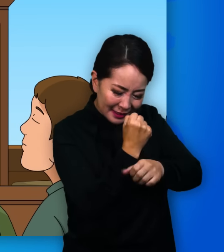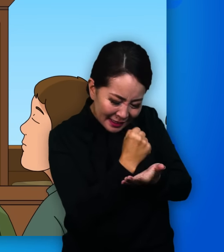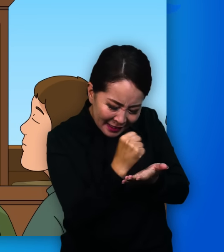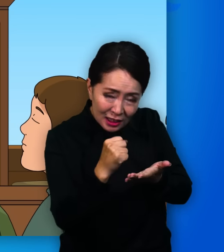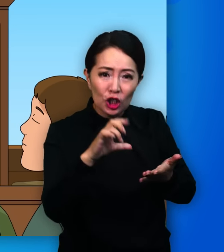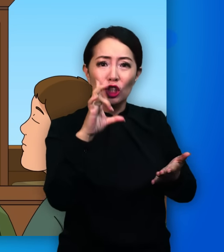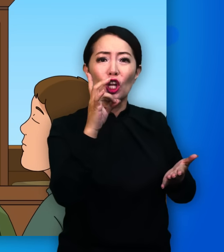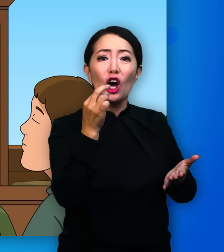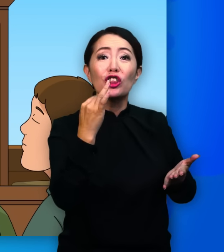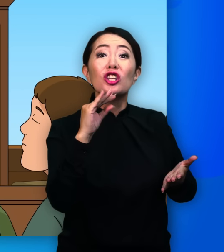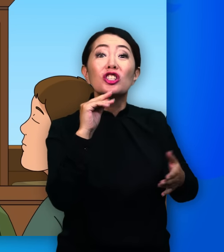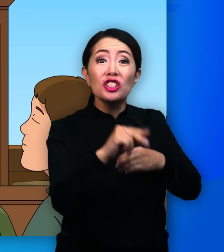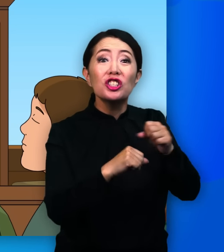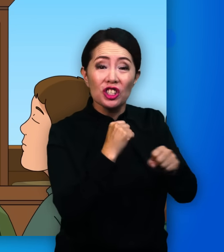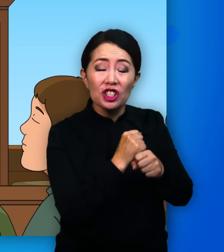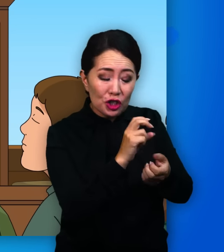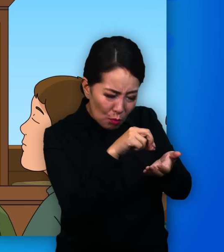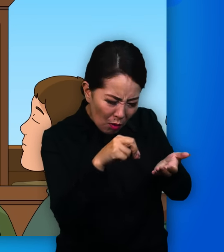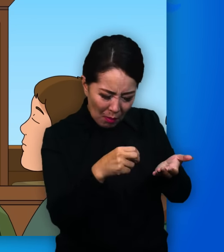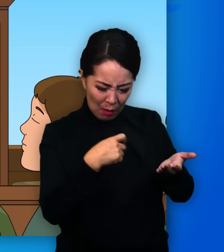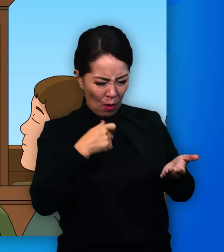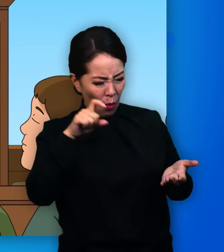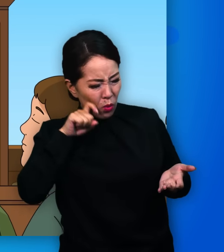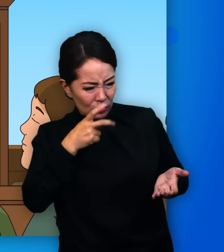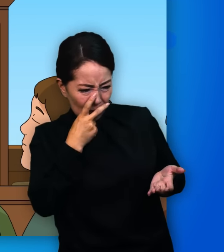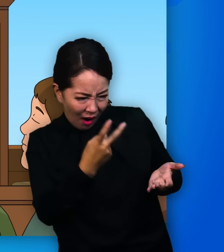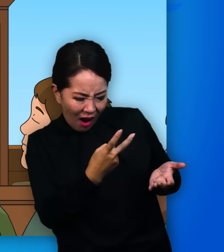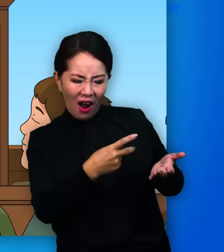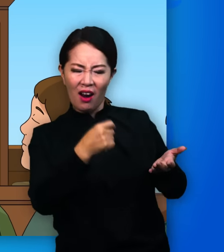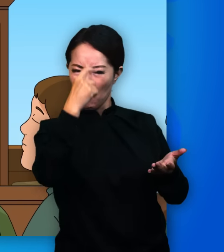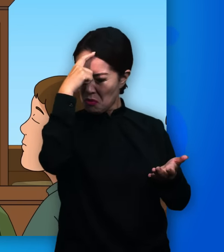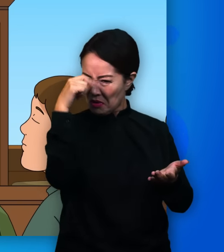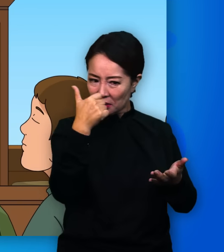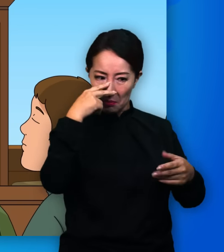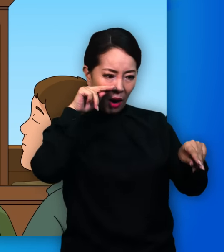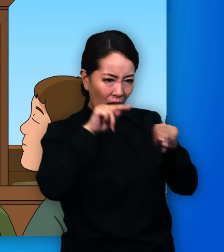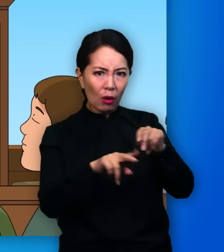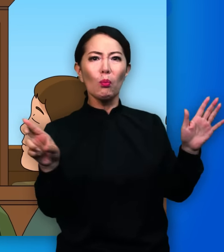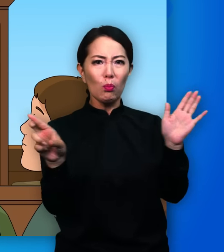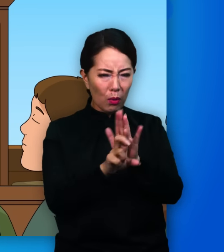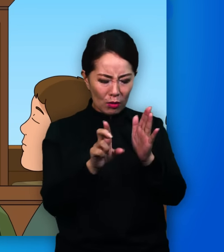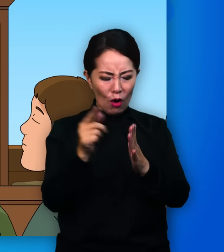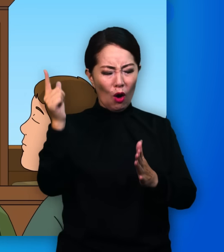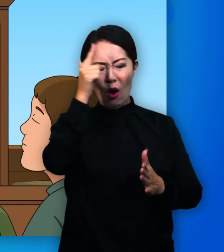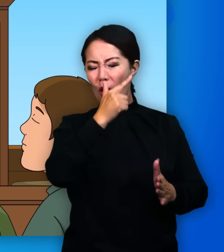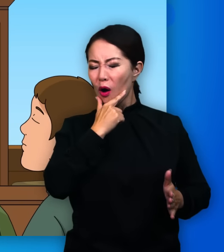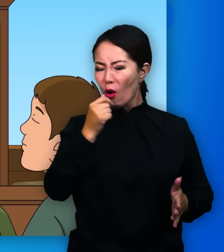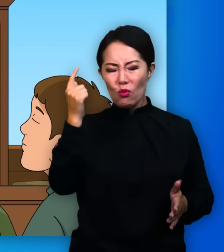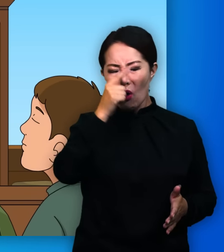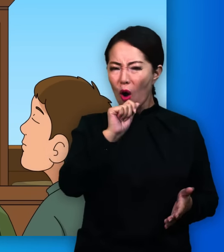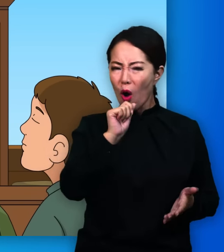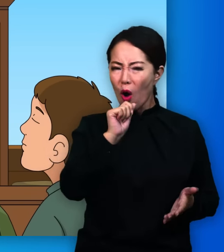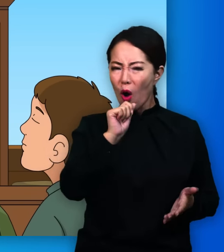зүрүү сонссон бол бичиг унших байтугай одоо харахчгүй шүү дээ. Та нар минь ухаан богино биш үсттэй хөөе. Одоо бүгдөө л